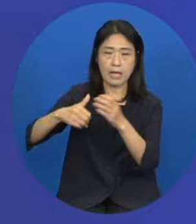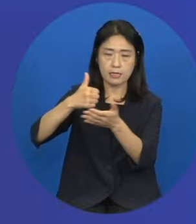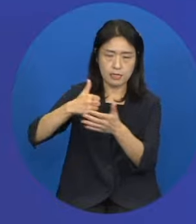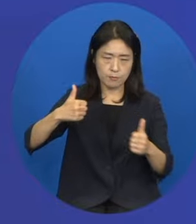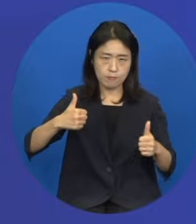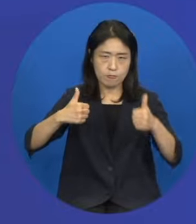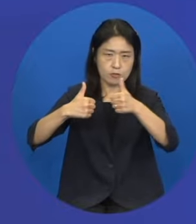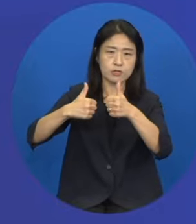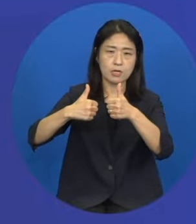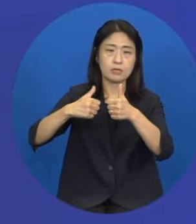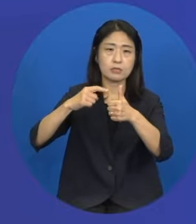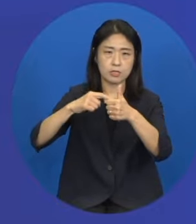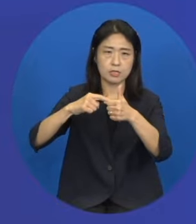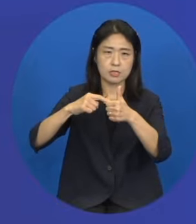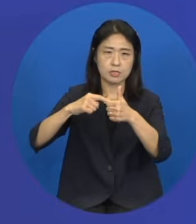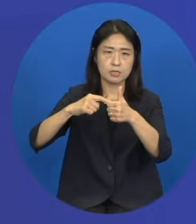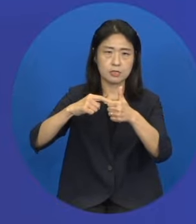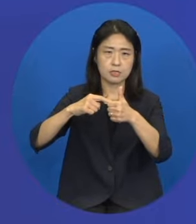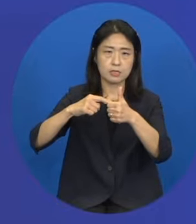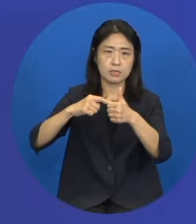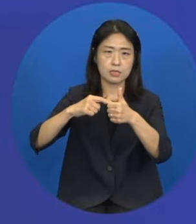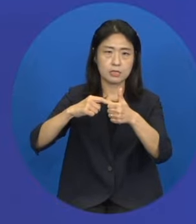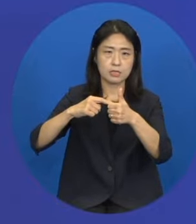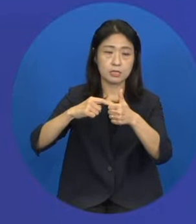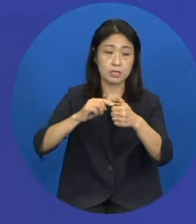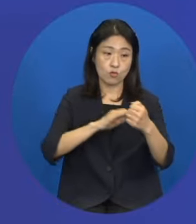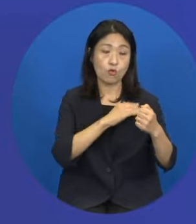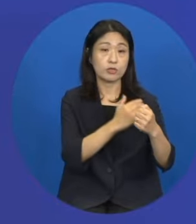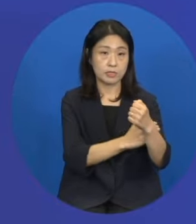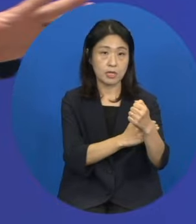상징합니다. 말씀드린 것처럼 초대교회 때부터 지금까지 아니